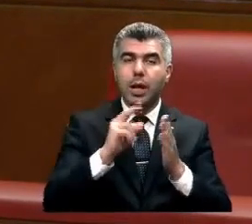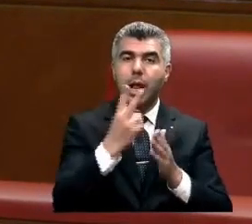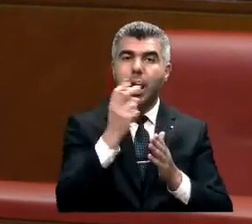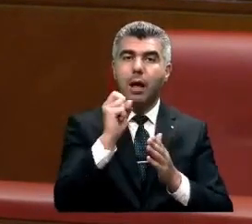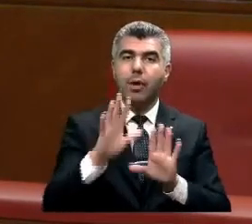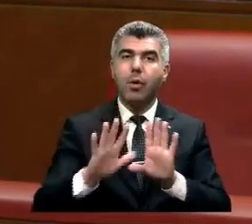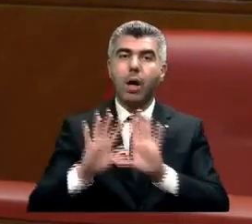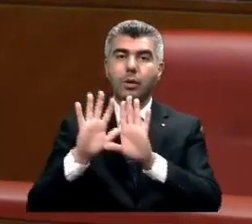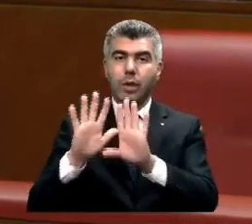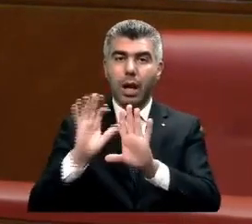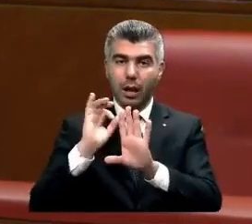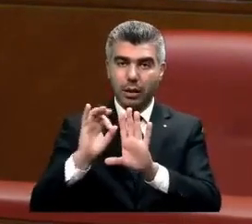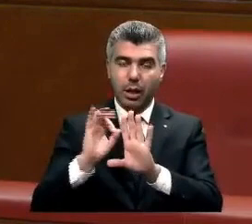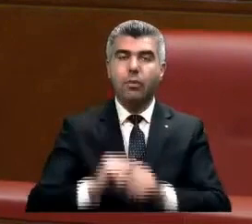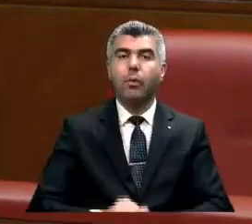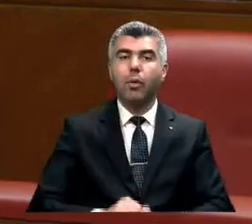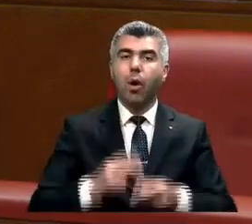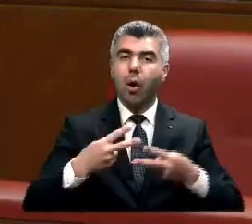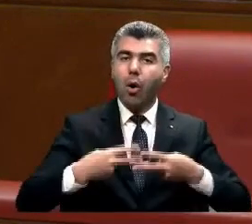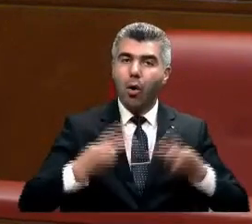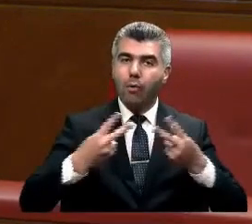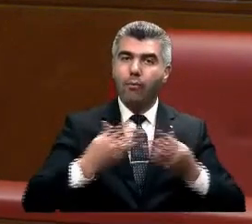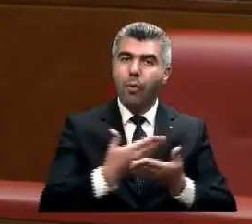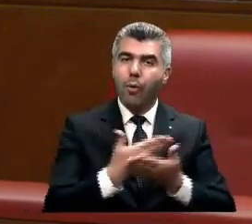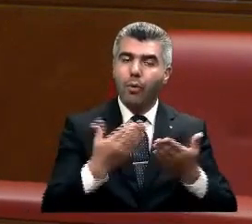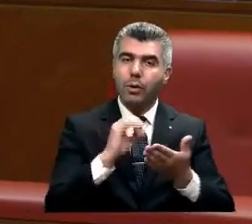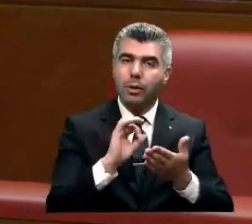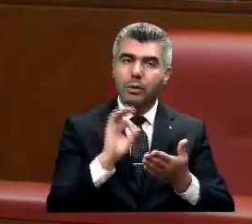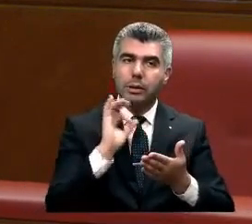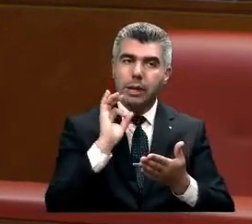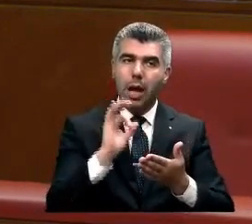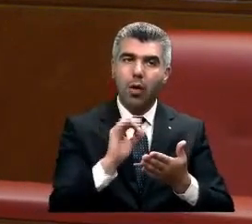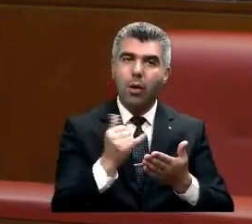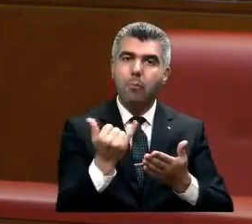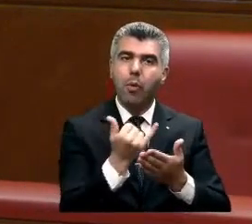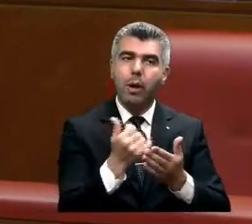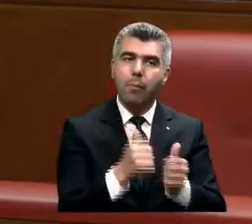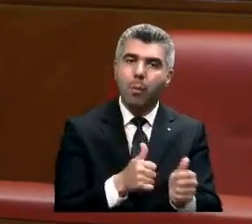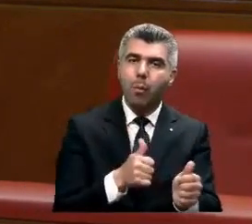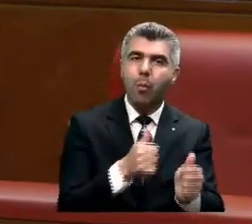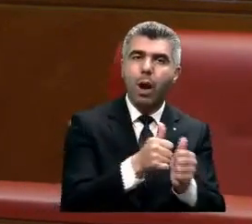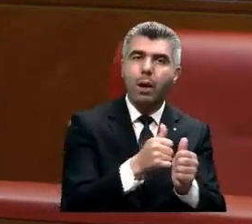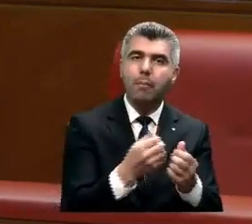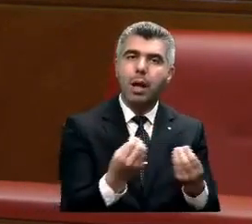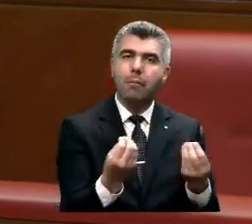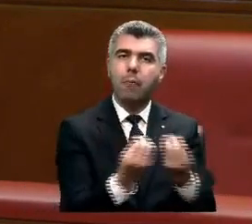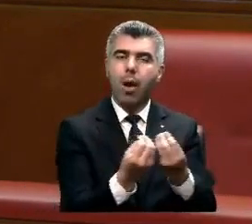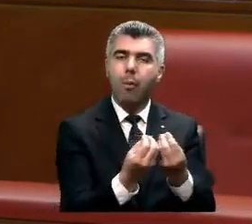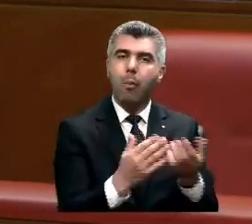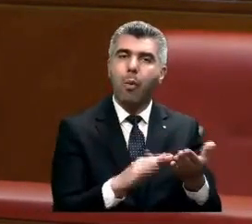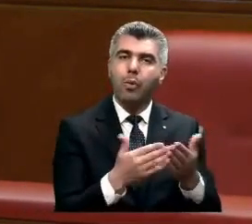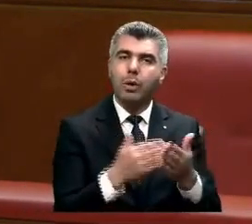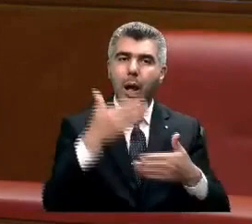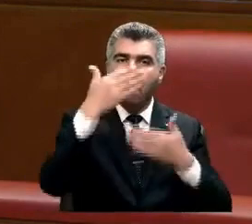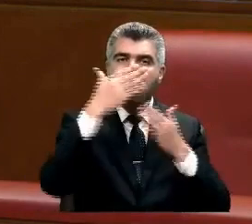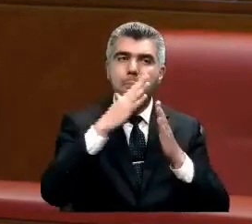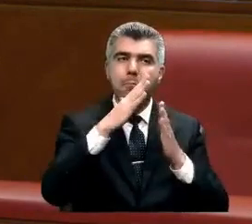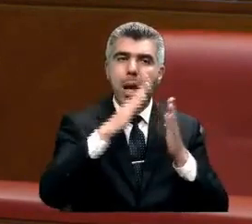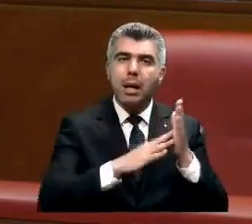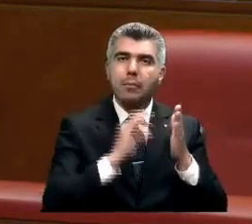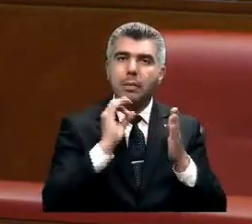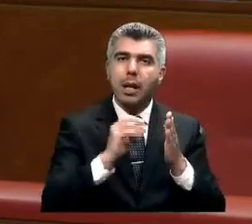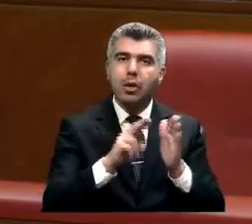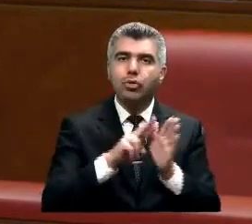2010 وذلك باش يكرس التنافسات الاقتصاد الوطني ويواكب الاستراتيجيات القطاعيه ويجعل من المغرب محطه